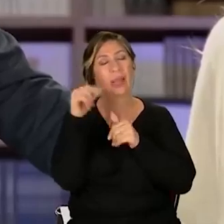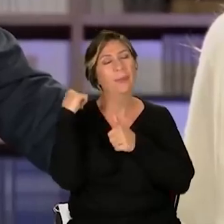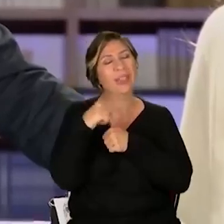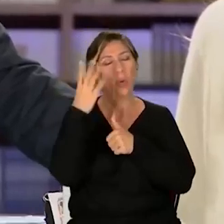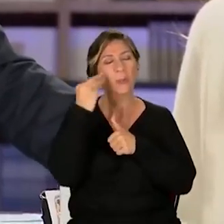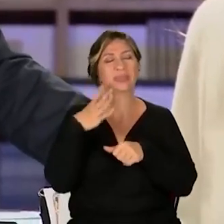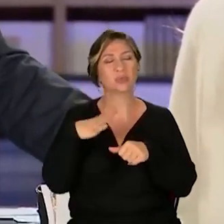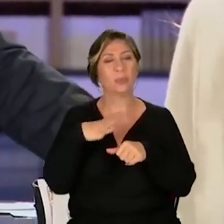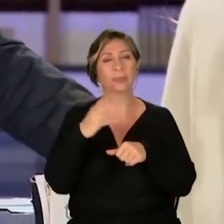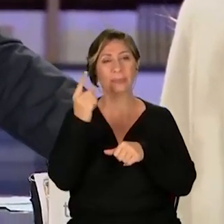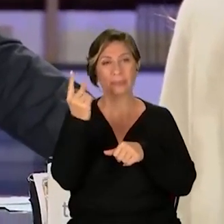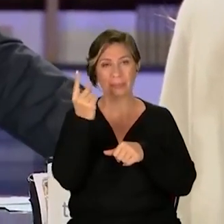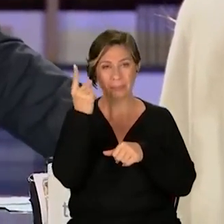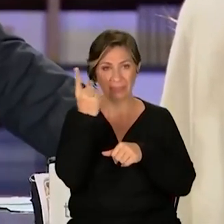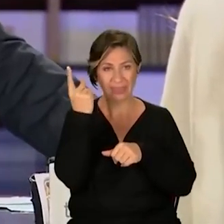miyim? Yani